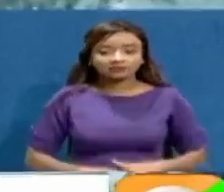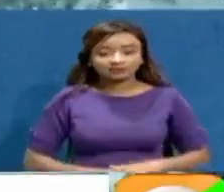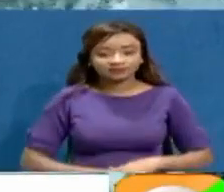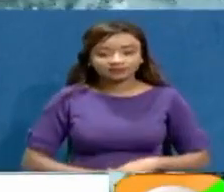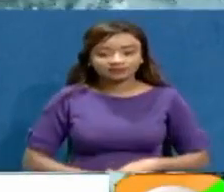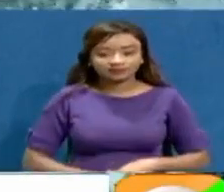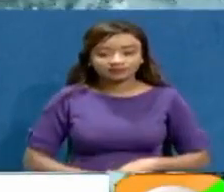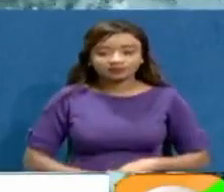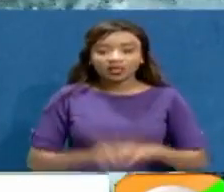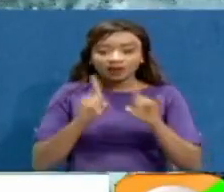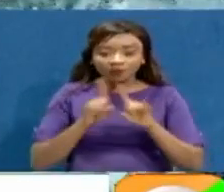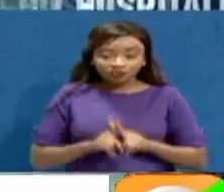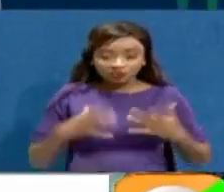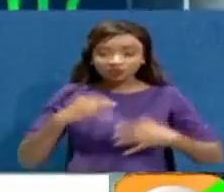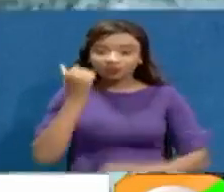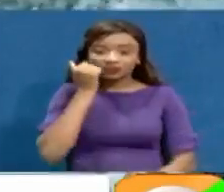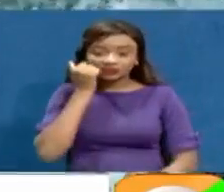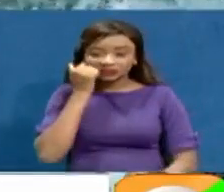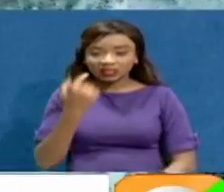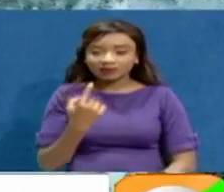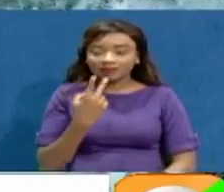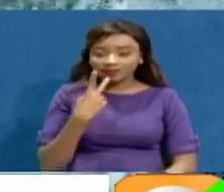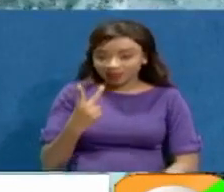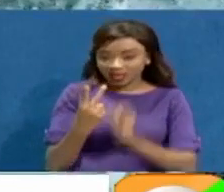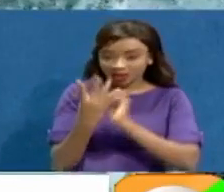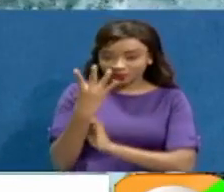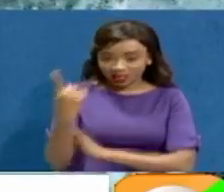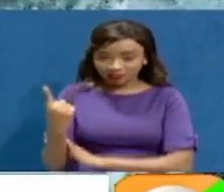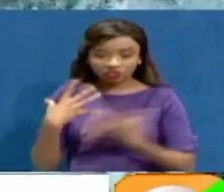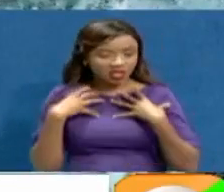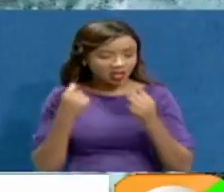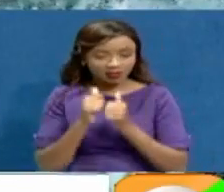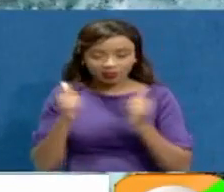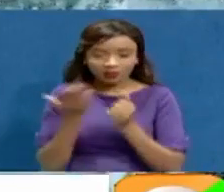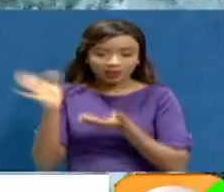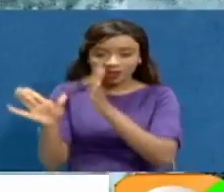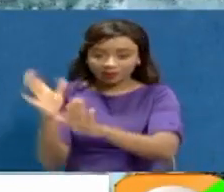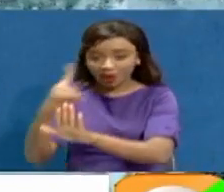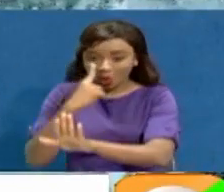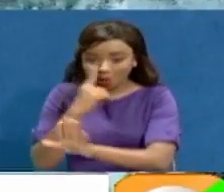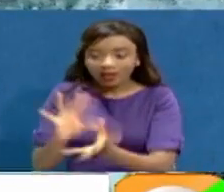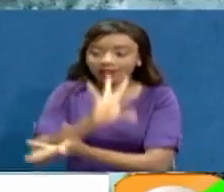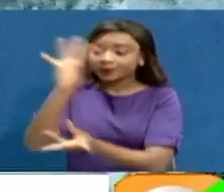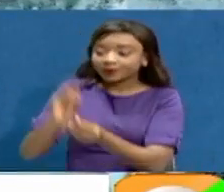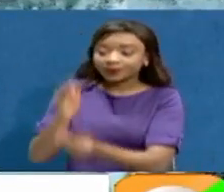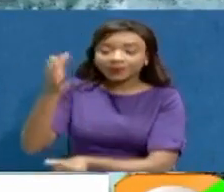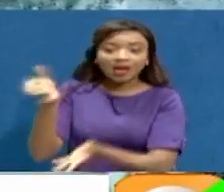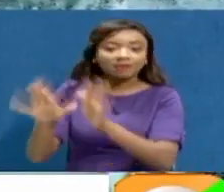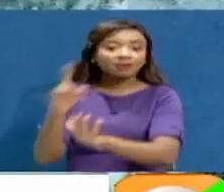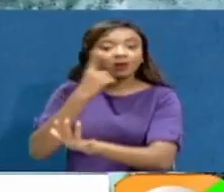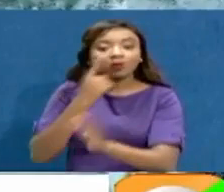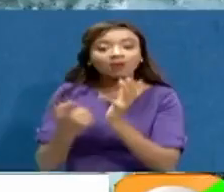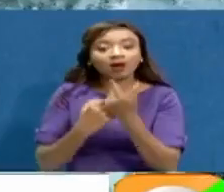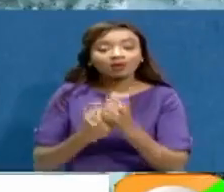33,016. Wagonjwa 241 wamepona COVID-19 ndani ya saa 24 na kufikisha idadi ya waliopona